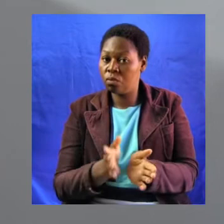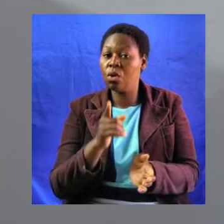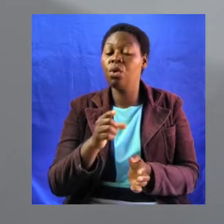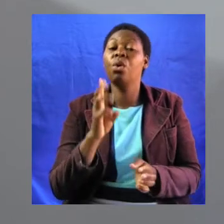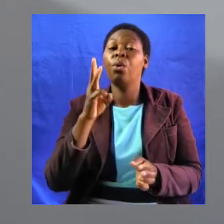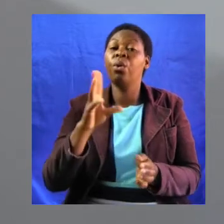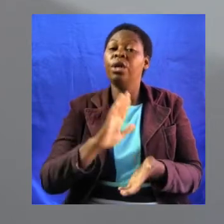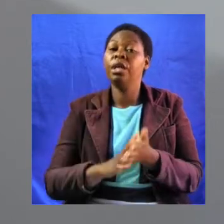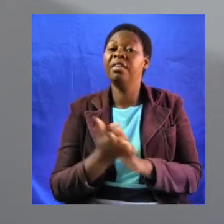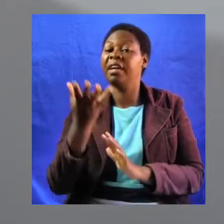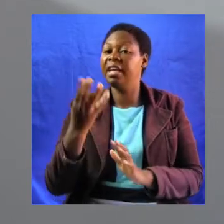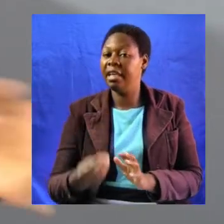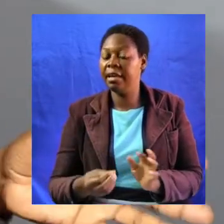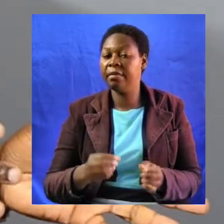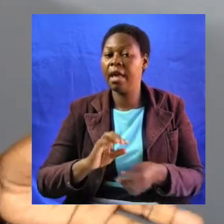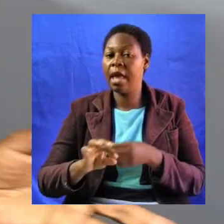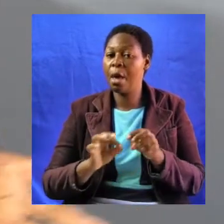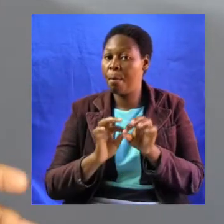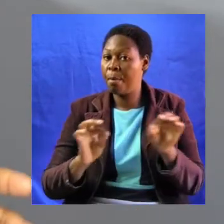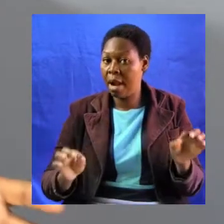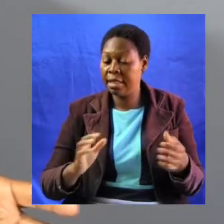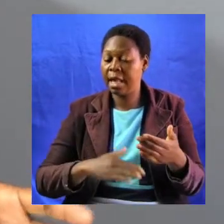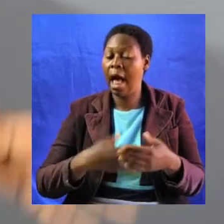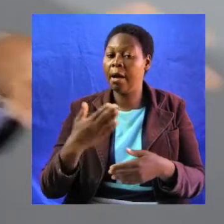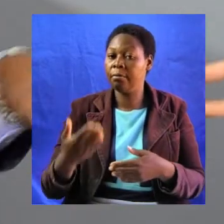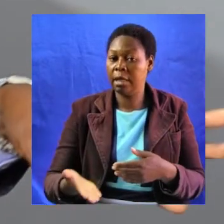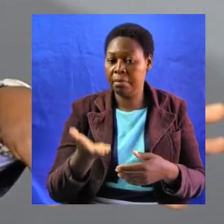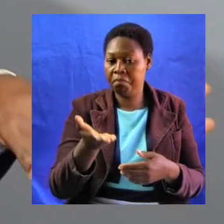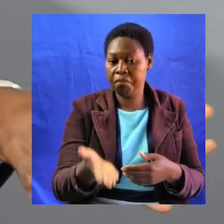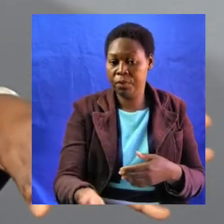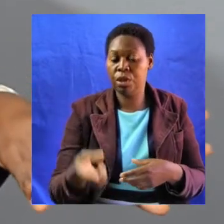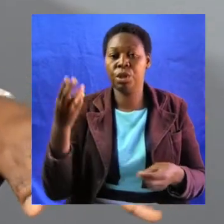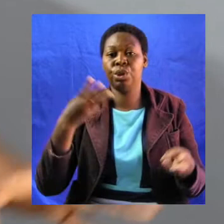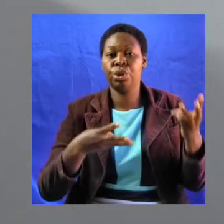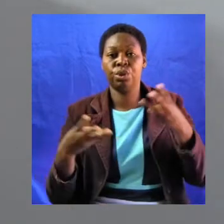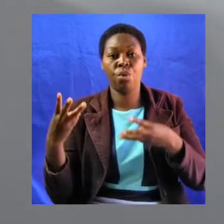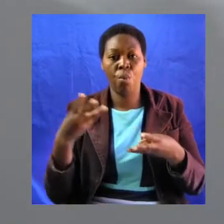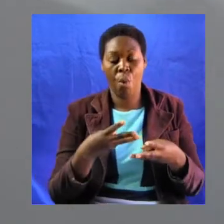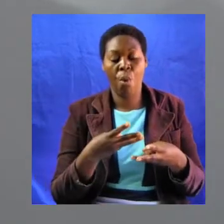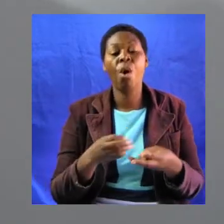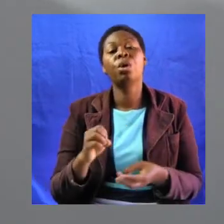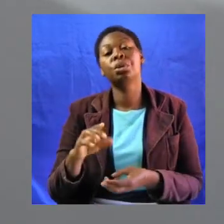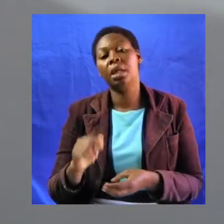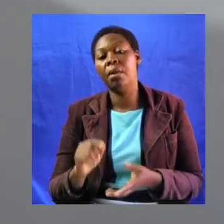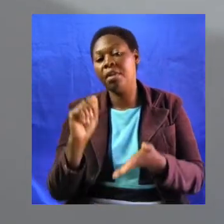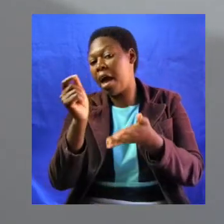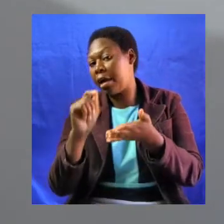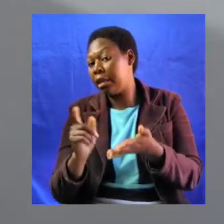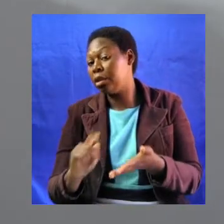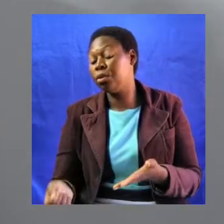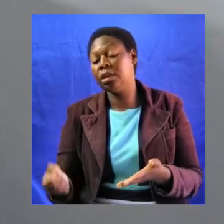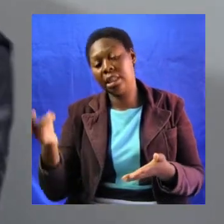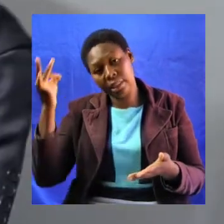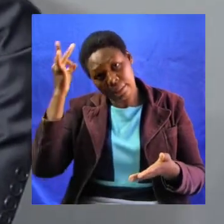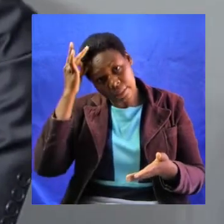hondo yaivepo vaive kudhuze kunoku vaiva tungamiri vehurumende nguva iyoyo vari kunyorera kuna mambo